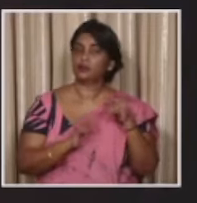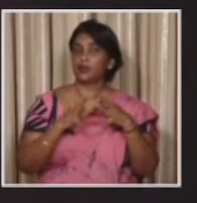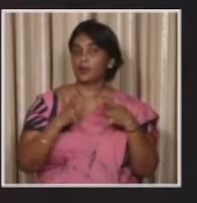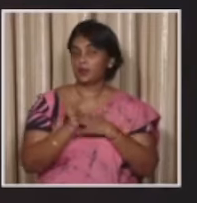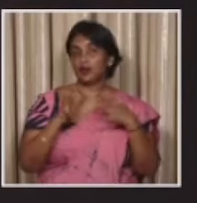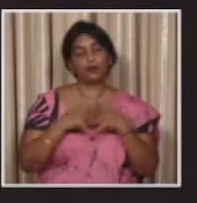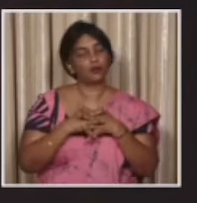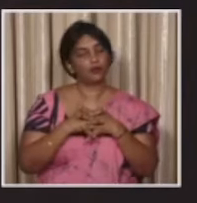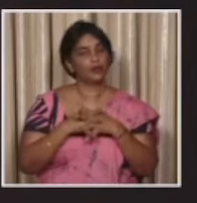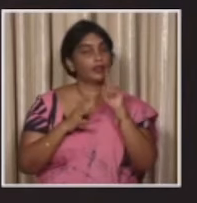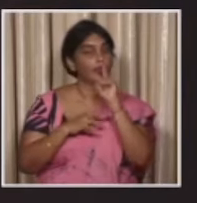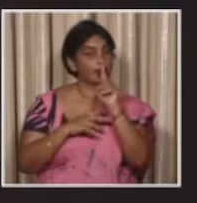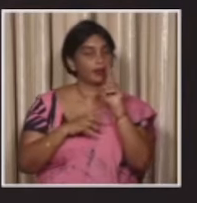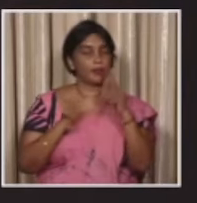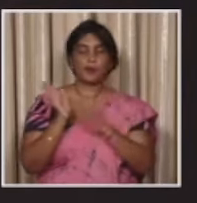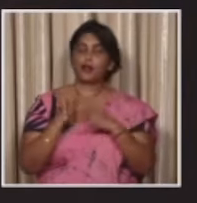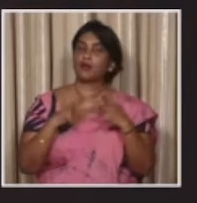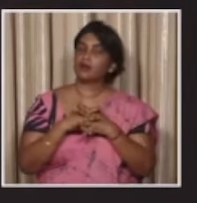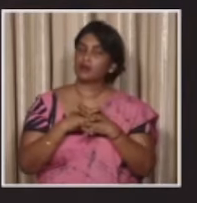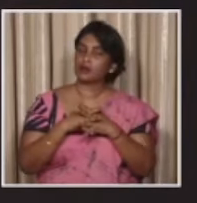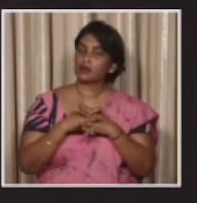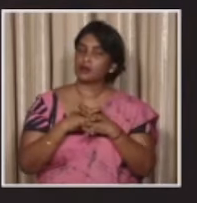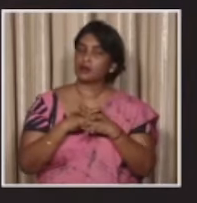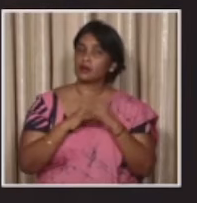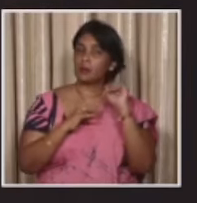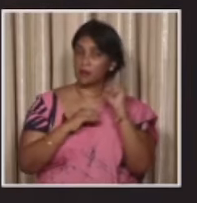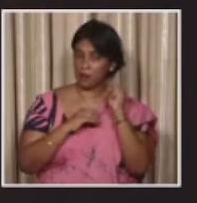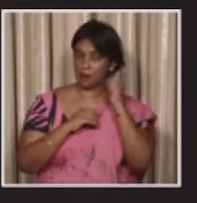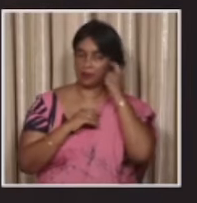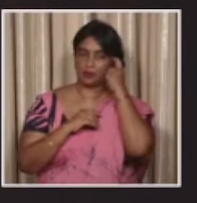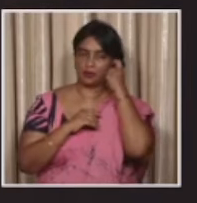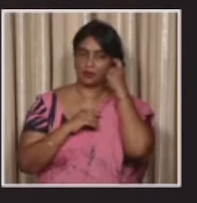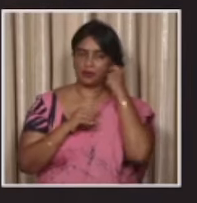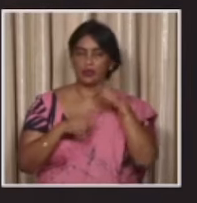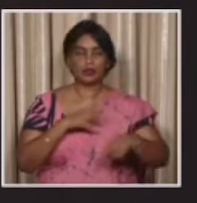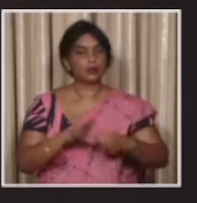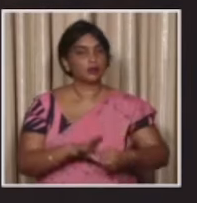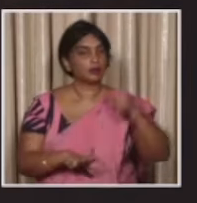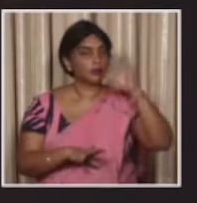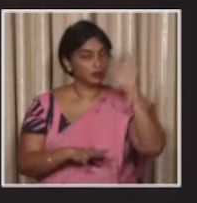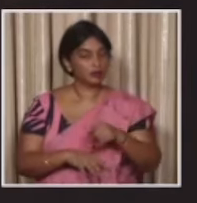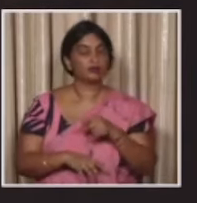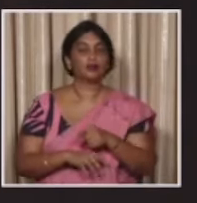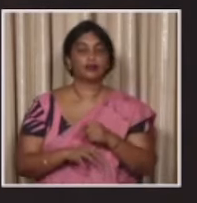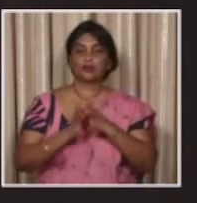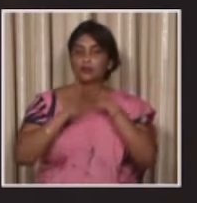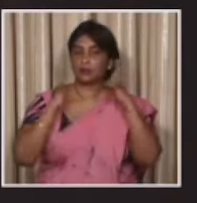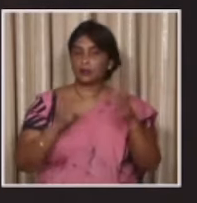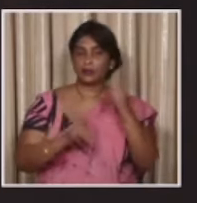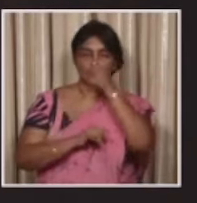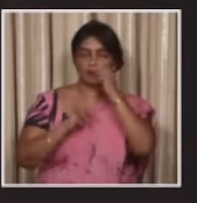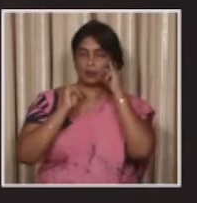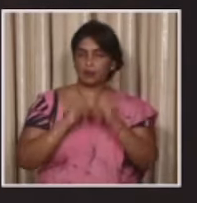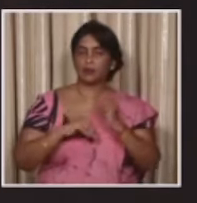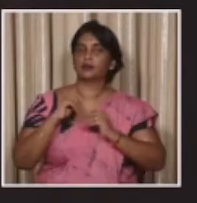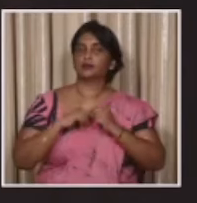මෙගාවොට් එක ගානේ මෙගාවොට් 50ක ජෙනරේටර් ගෙනල්ලා මහා බලවත් දූෂිත